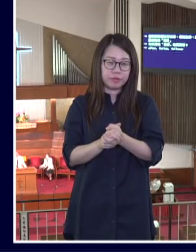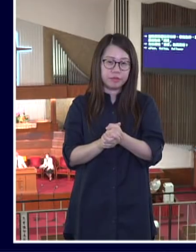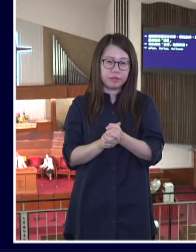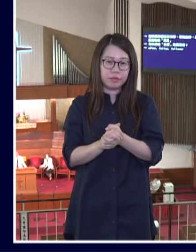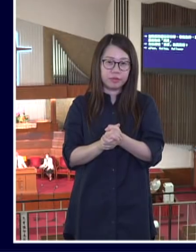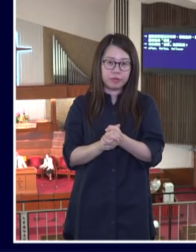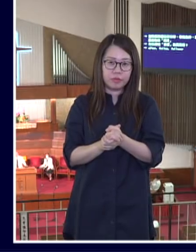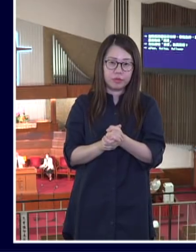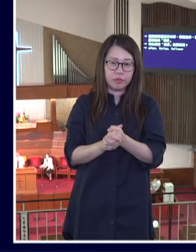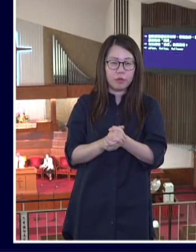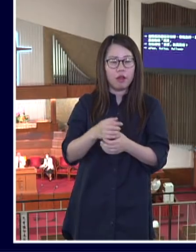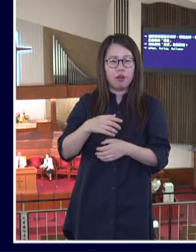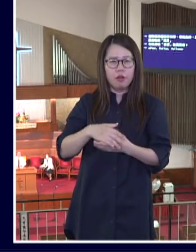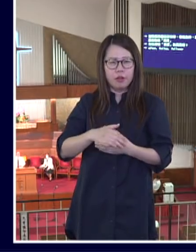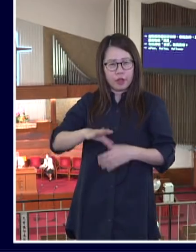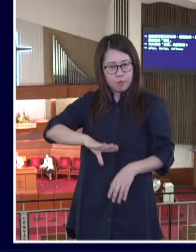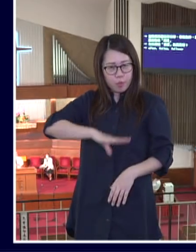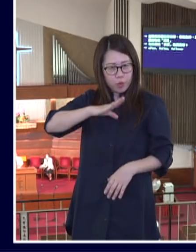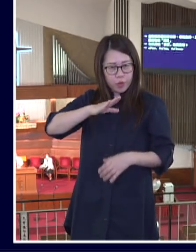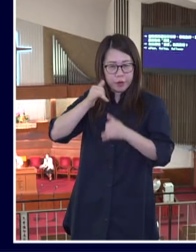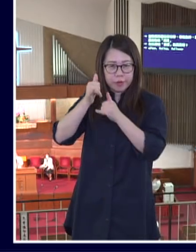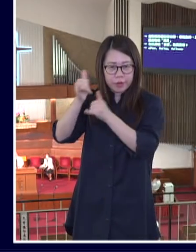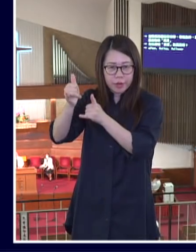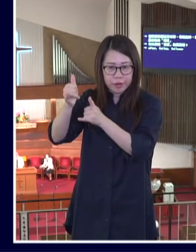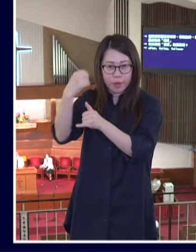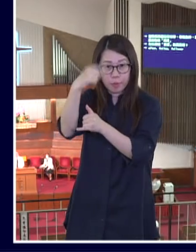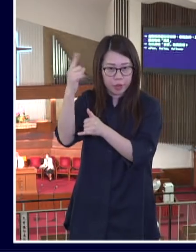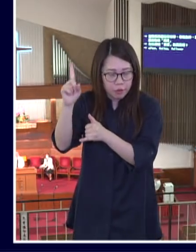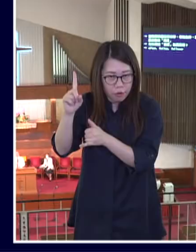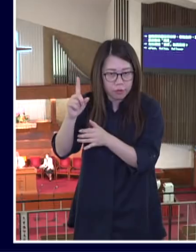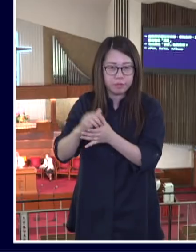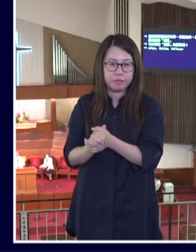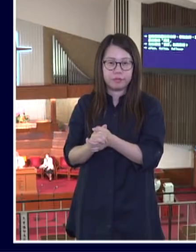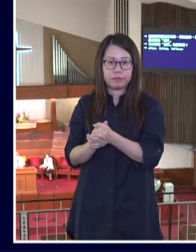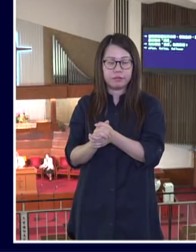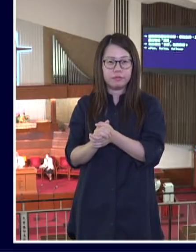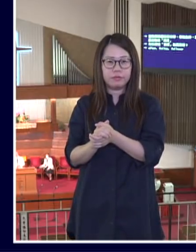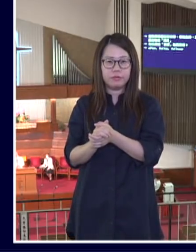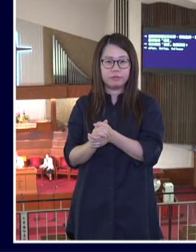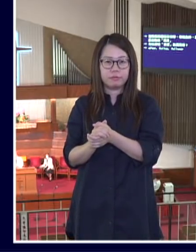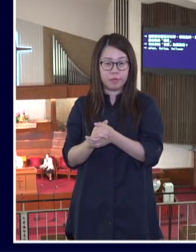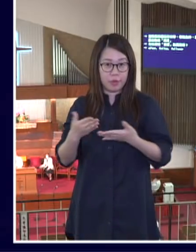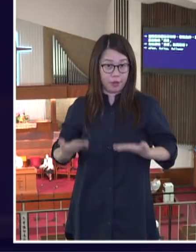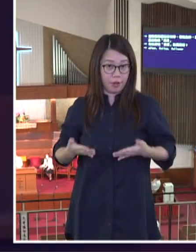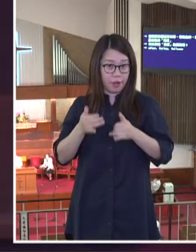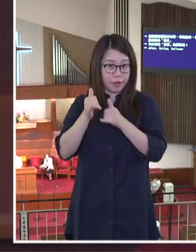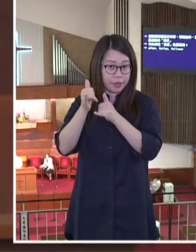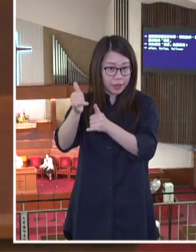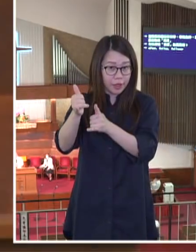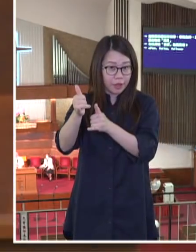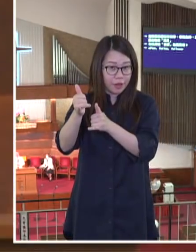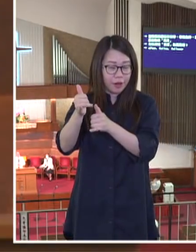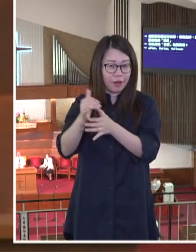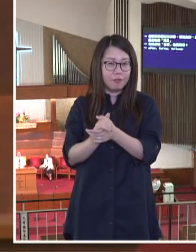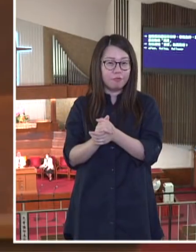即系点样去跟从耶和华。咁呢个 follow 咧，现代人最即系熟悉嘅系咩